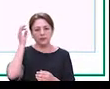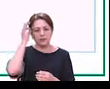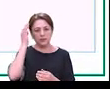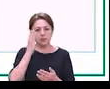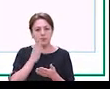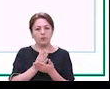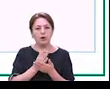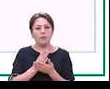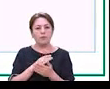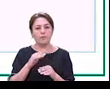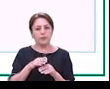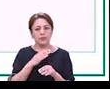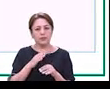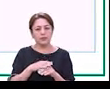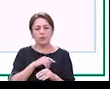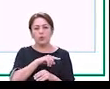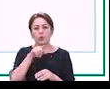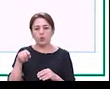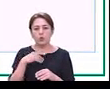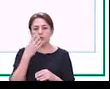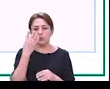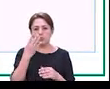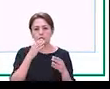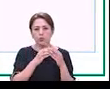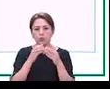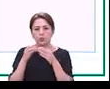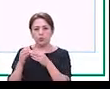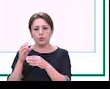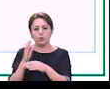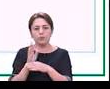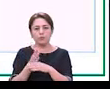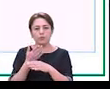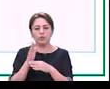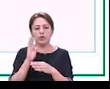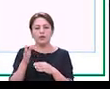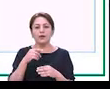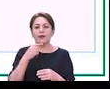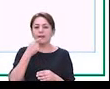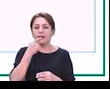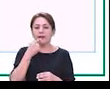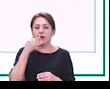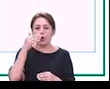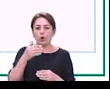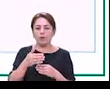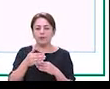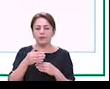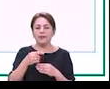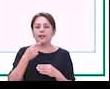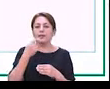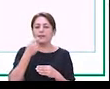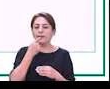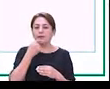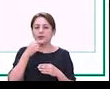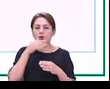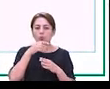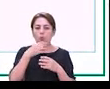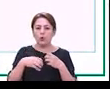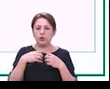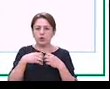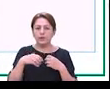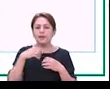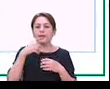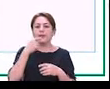Yodingizdami? Barakalla. Ular 4-ta guruhga bo'linadi. Til oldi, til o'rta,